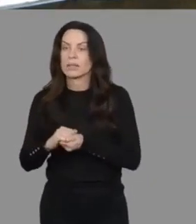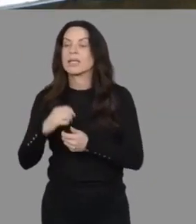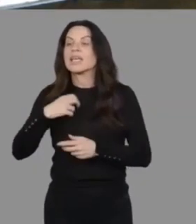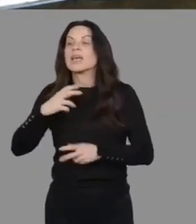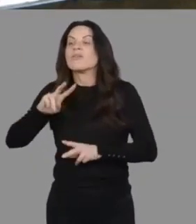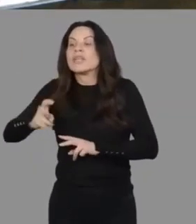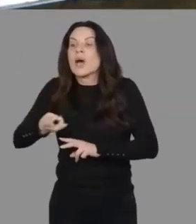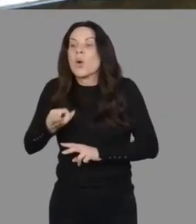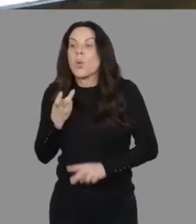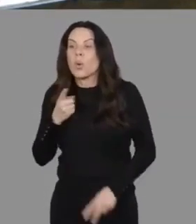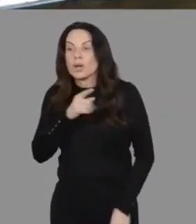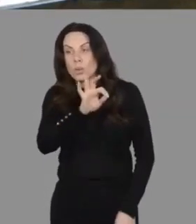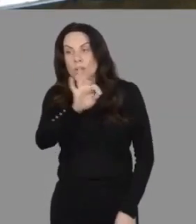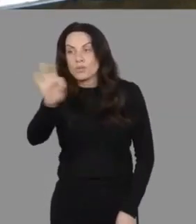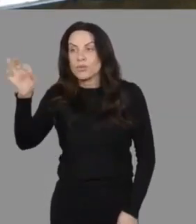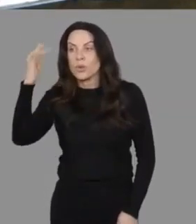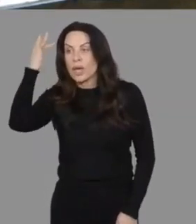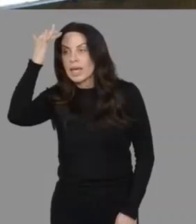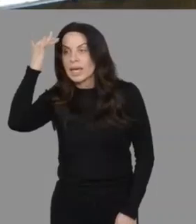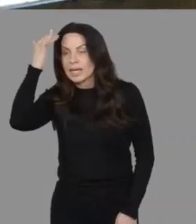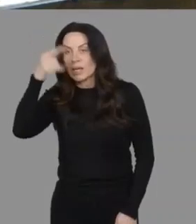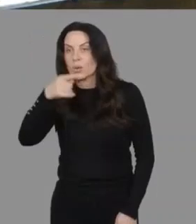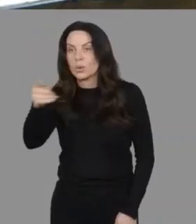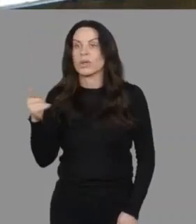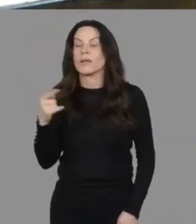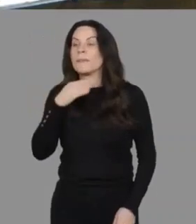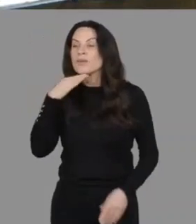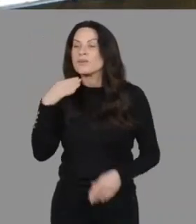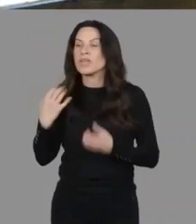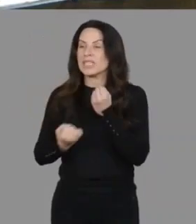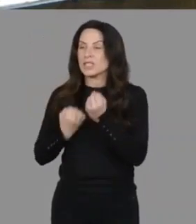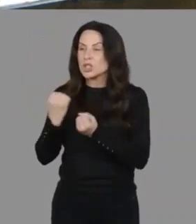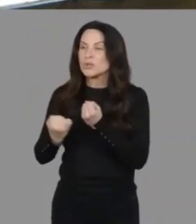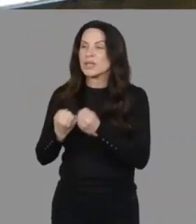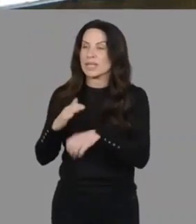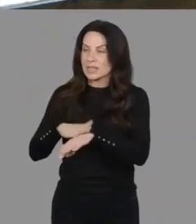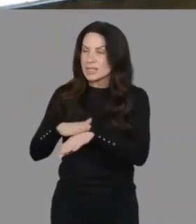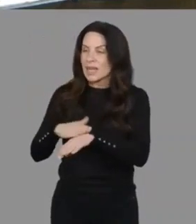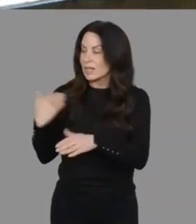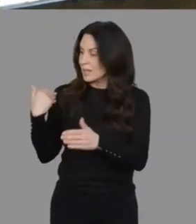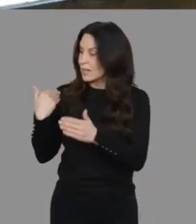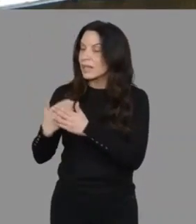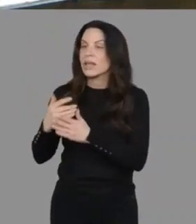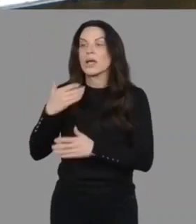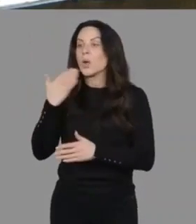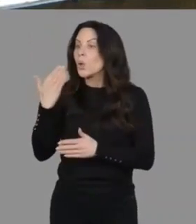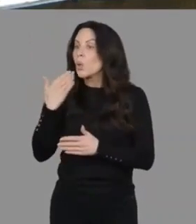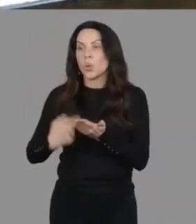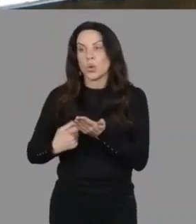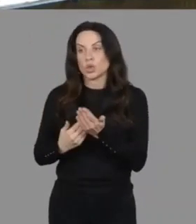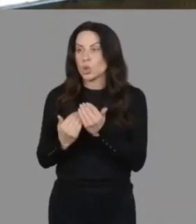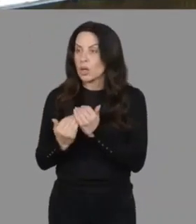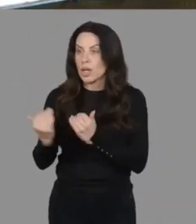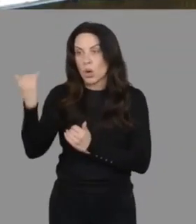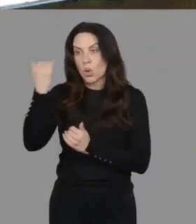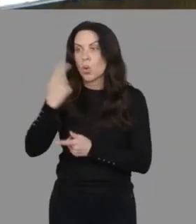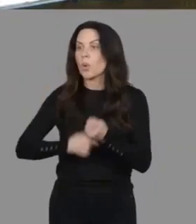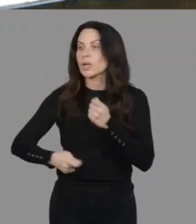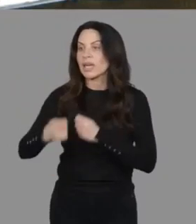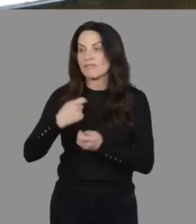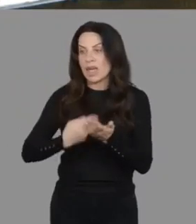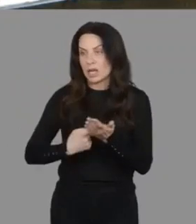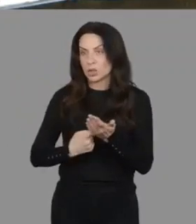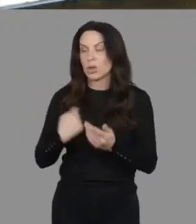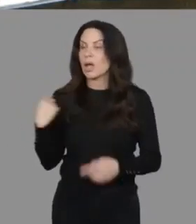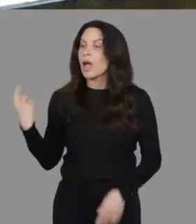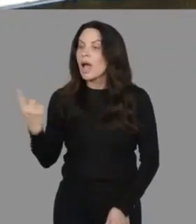Erinnerung, es gab und gibt trotz dieser schwierigsten Zeiten keine Steuererhöhungen bei der Gewerbesteuer. Wir haben alle